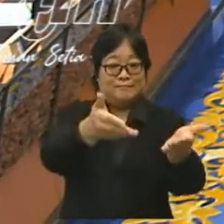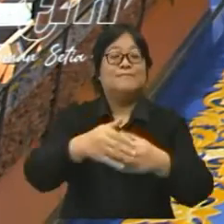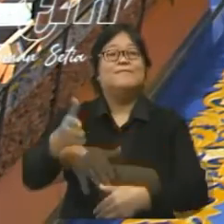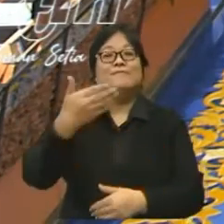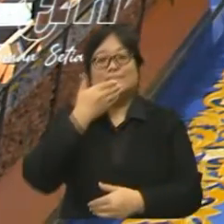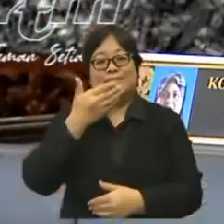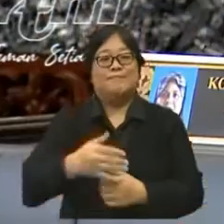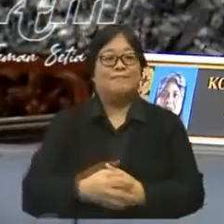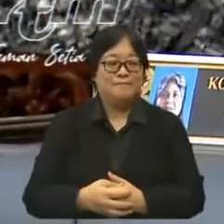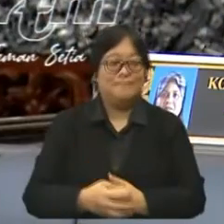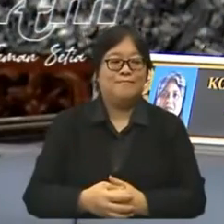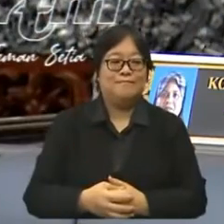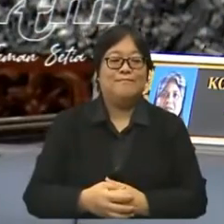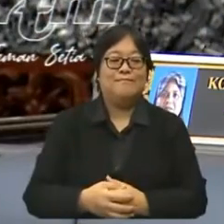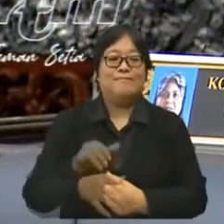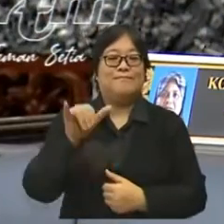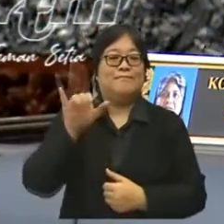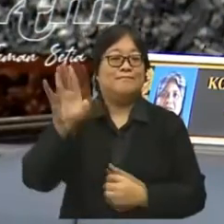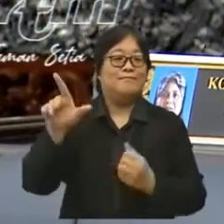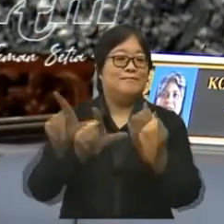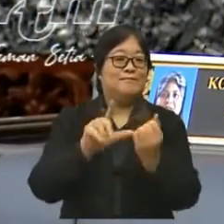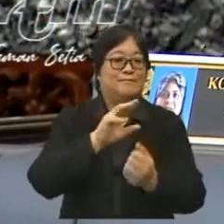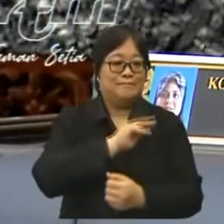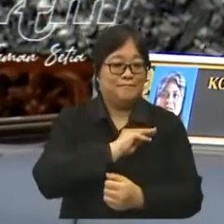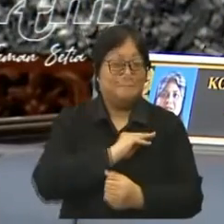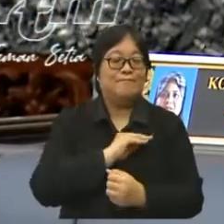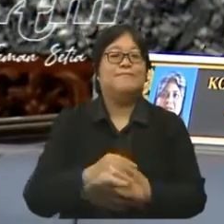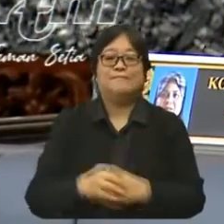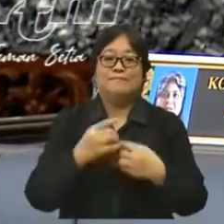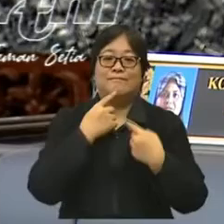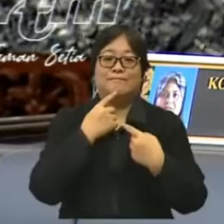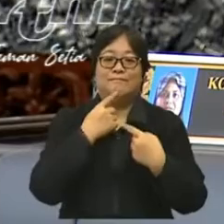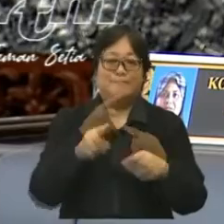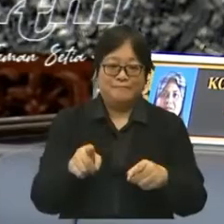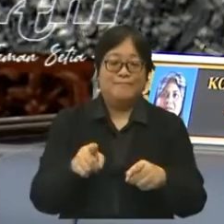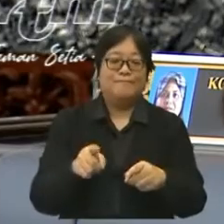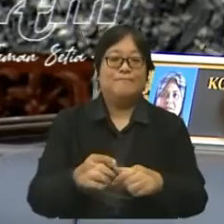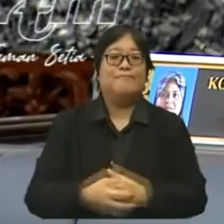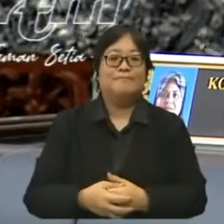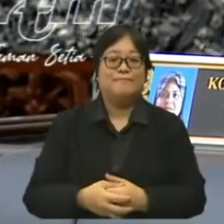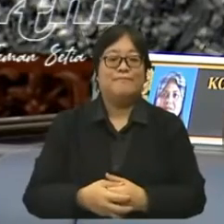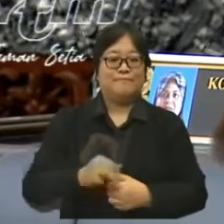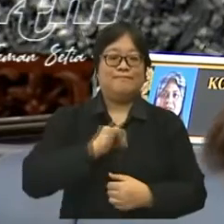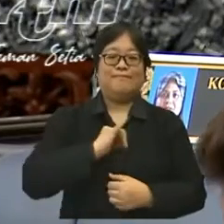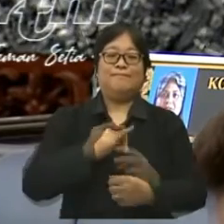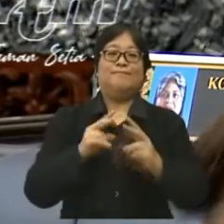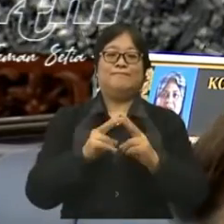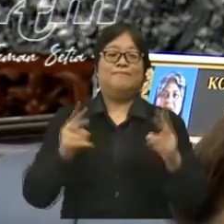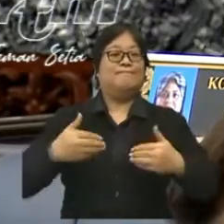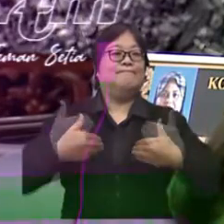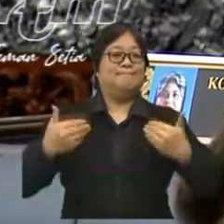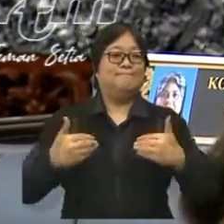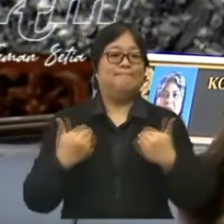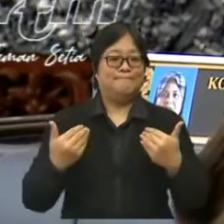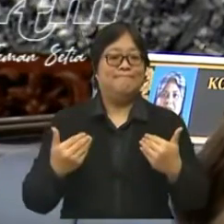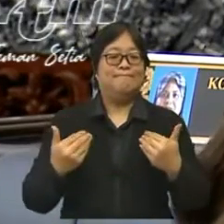Terima kasih Yang Berhormat Timbalan Menteri atas jawapan yang diberikan tadi. Saya amat